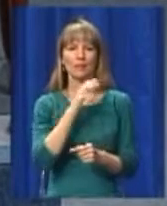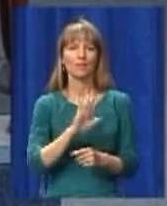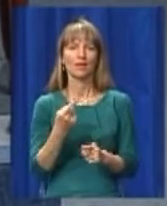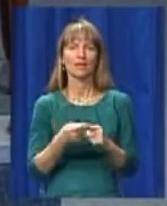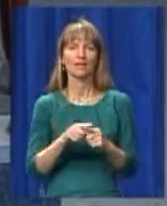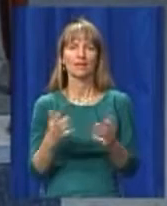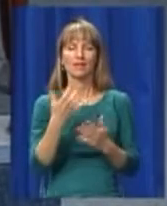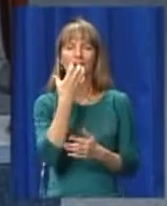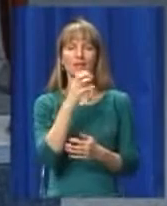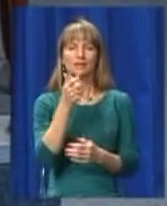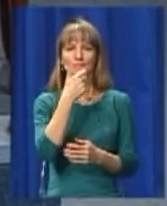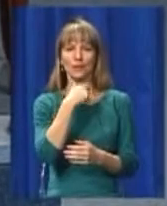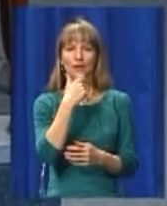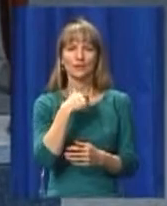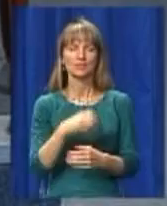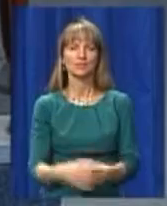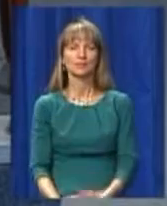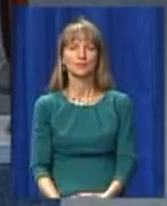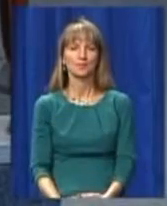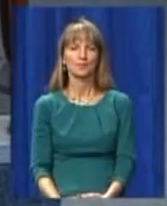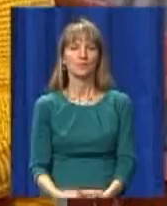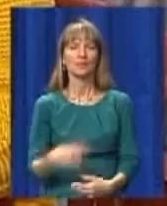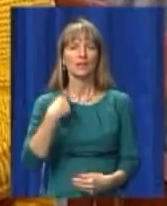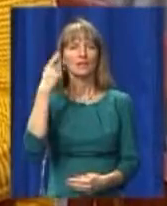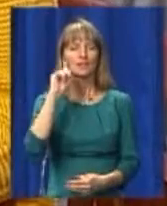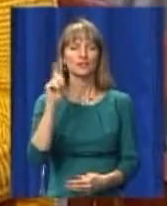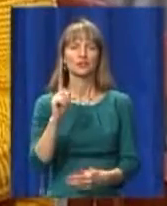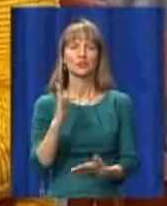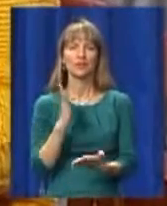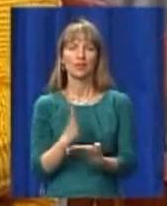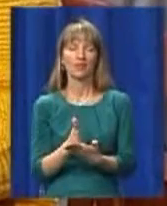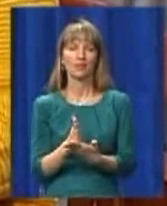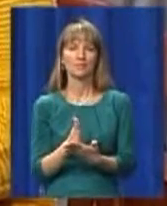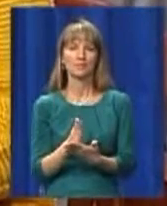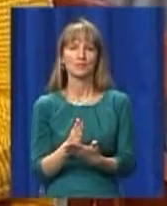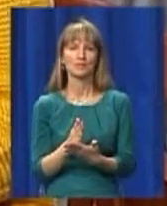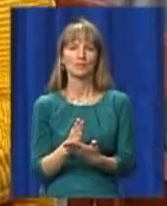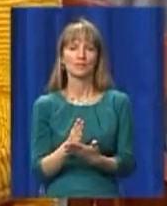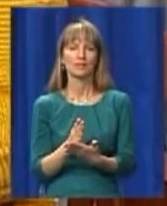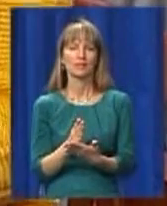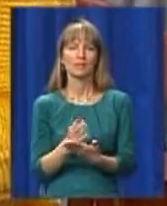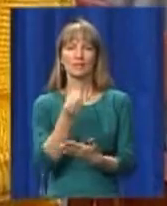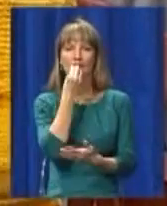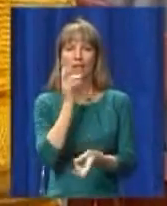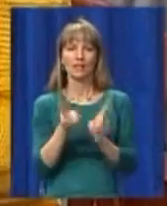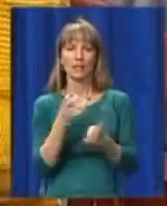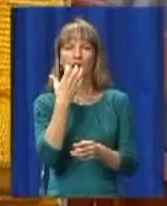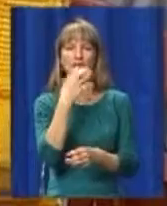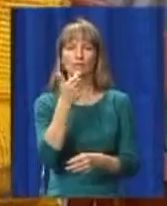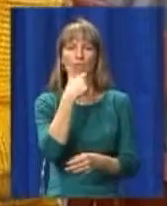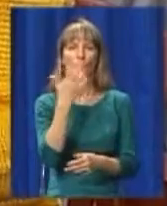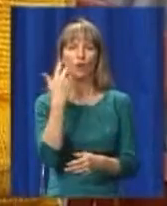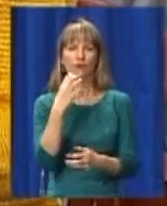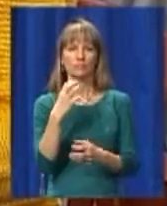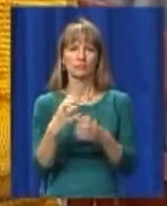якесь гаряче морозиво. А до речі, я знаю, що є така, існує така страва гарячого морозива. А це коли